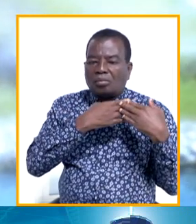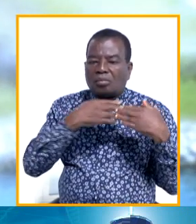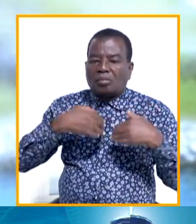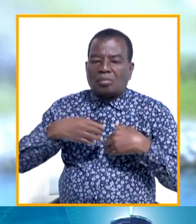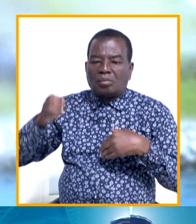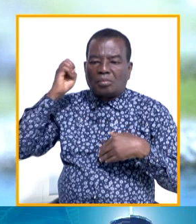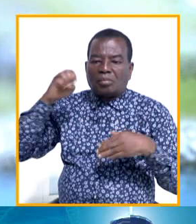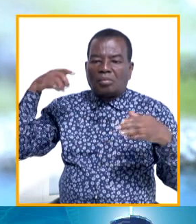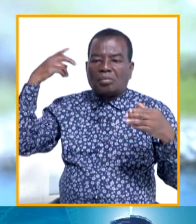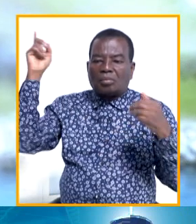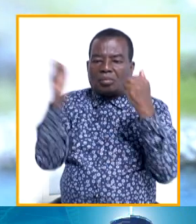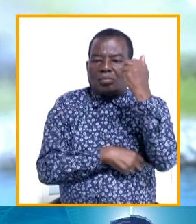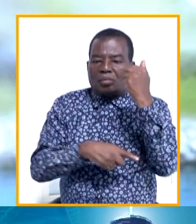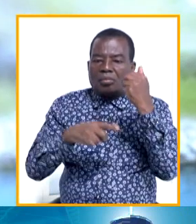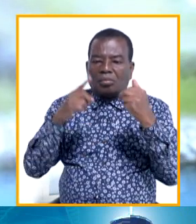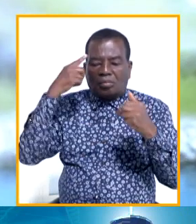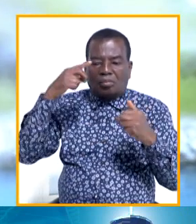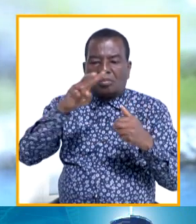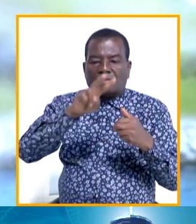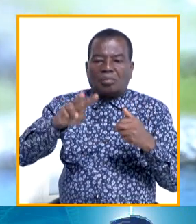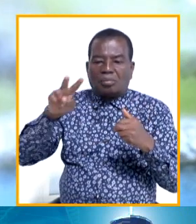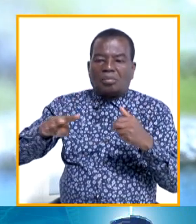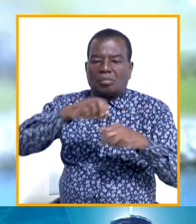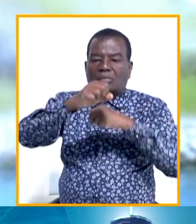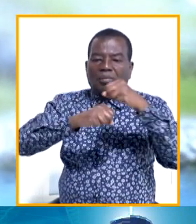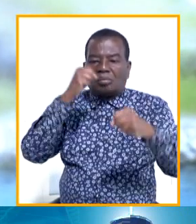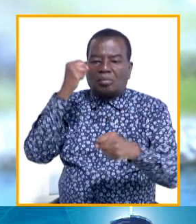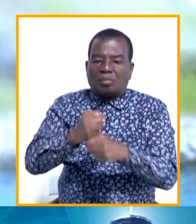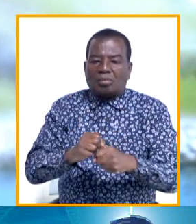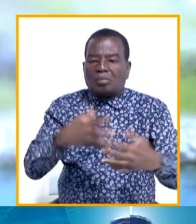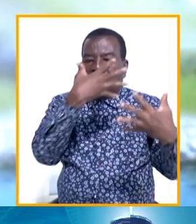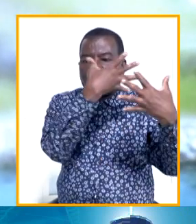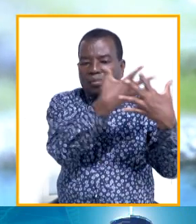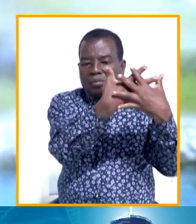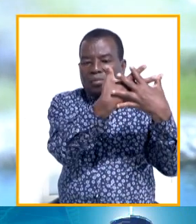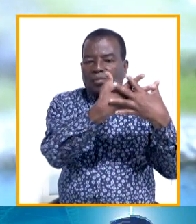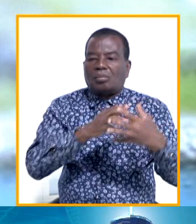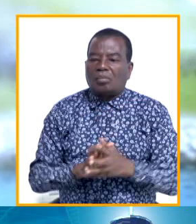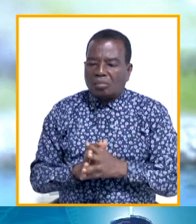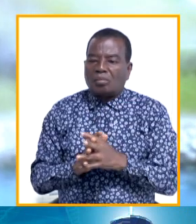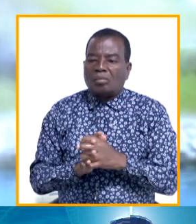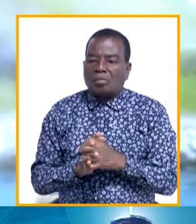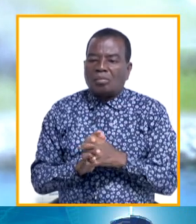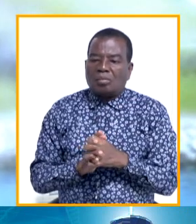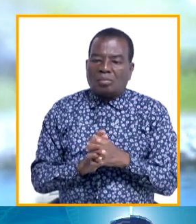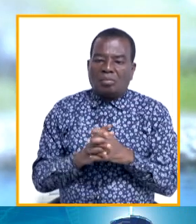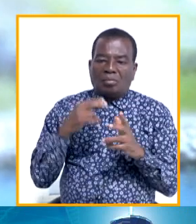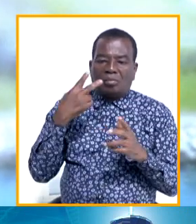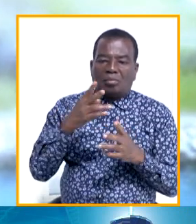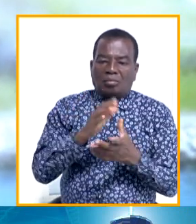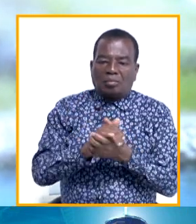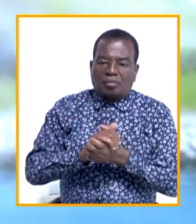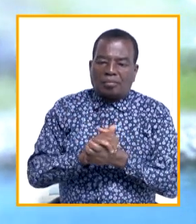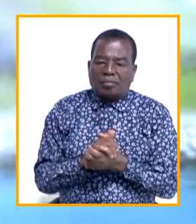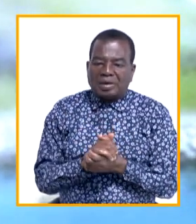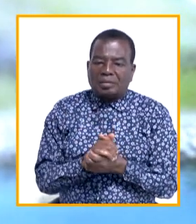été condamné pour 22 ans de prison cela après l'assaut contre le Capitol on fait le point avec Angela